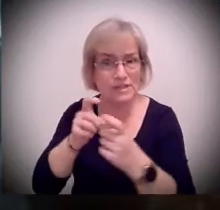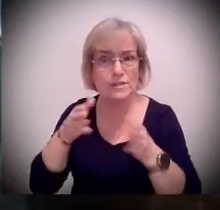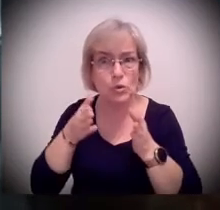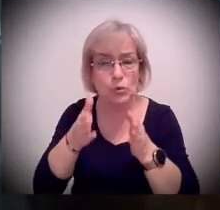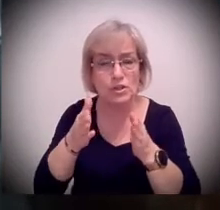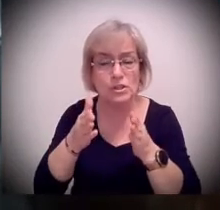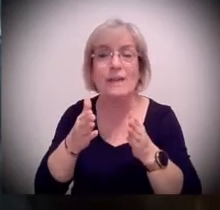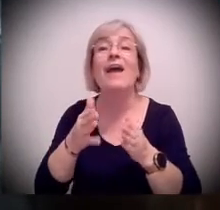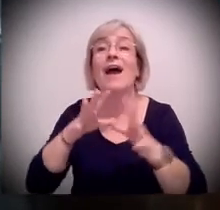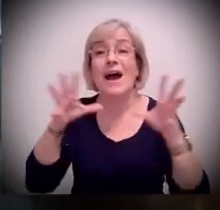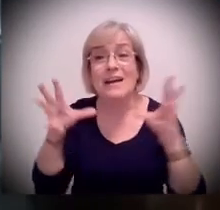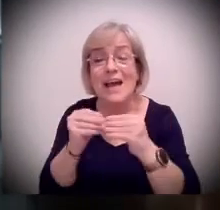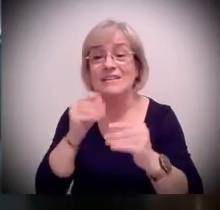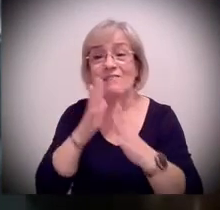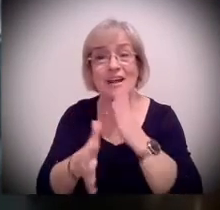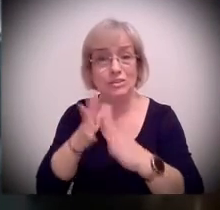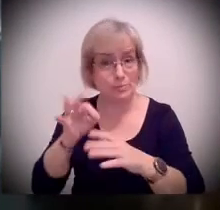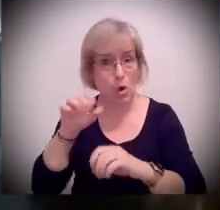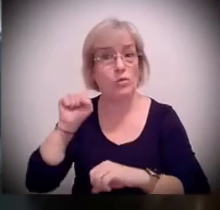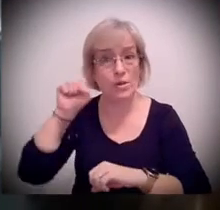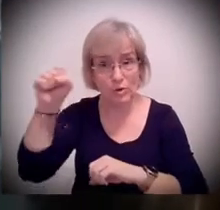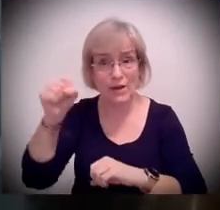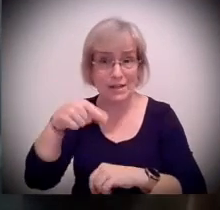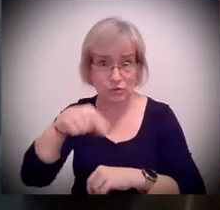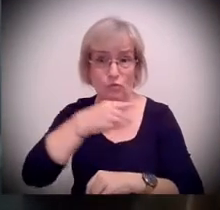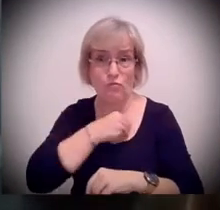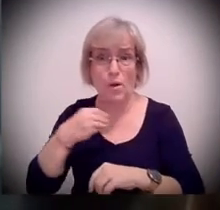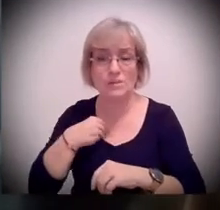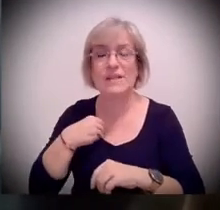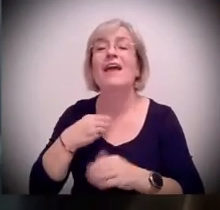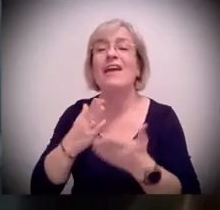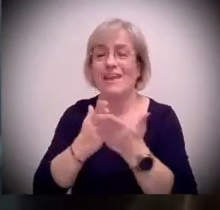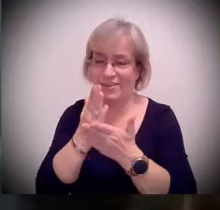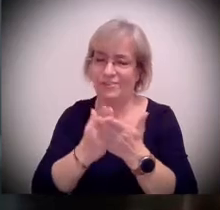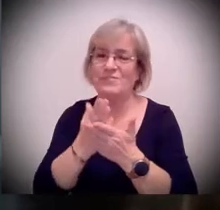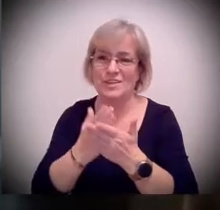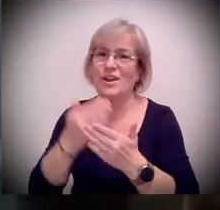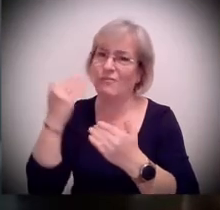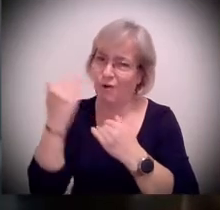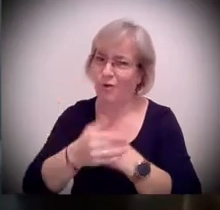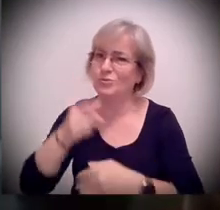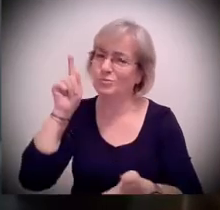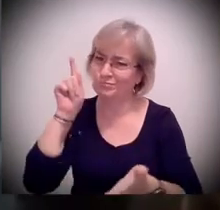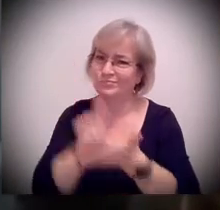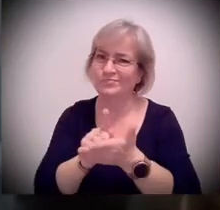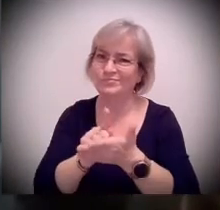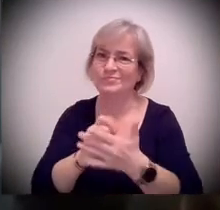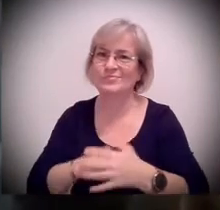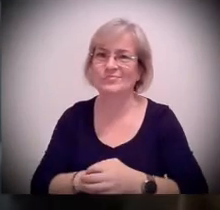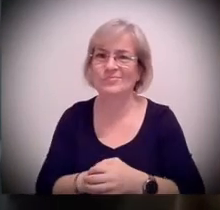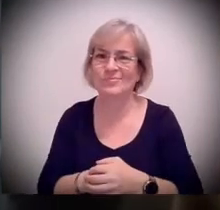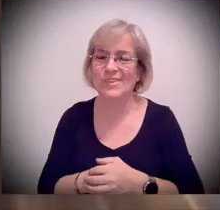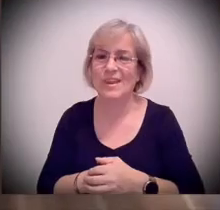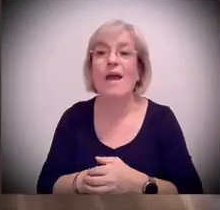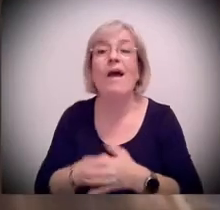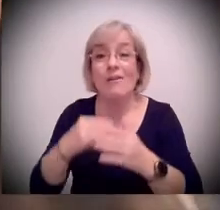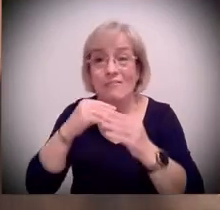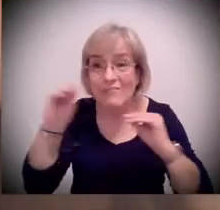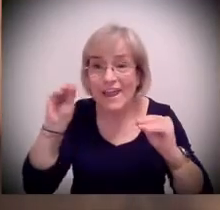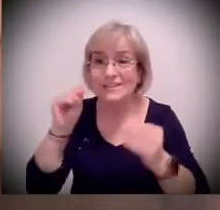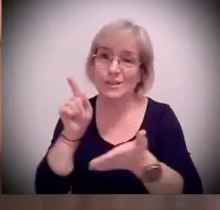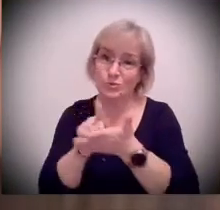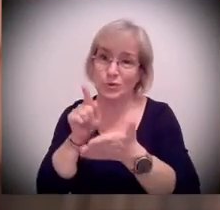Razem o to wszystko, co dla nas ważne, o demokrację w Polsce walczymy i wierzę, że ta walka w końcu przyniesie dobre efekty.